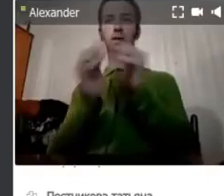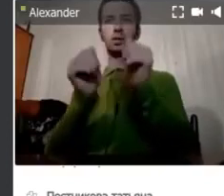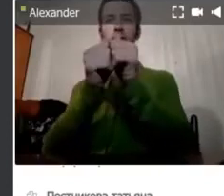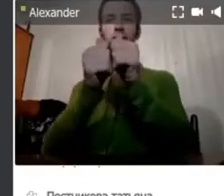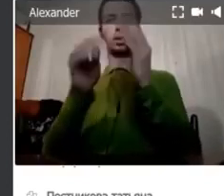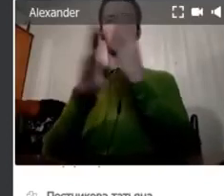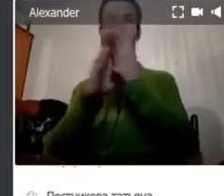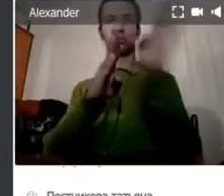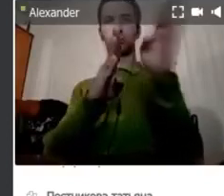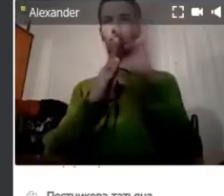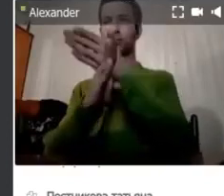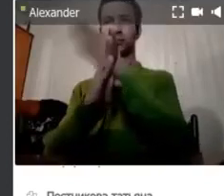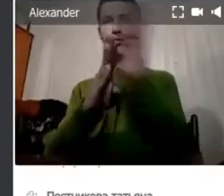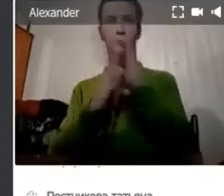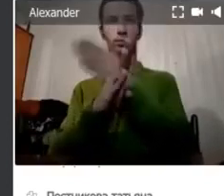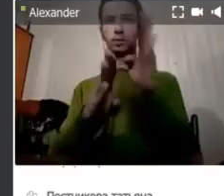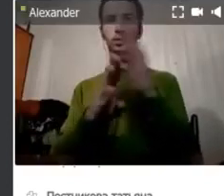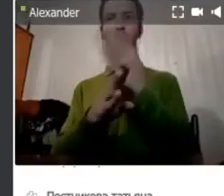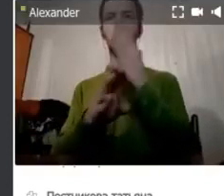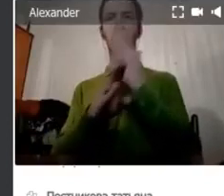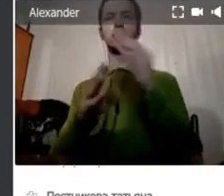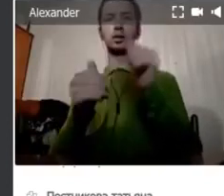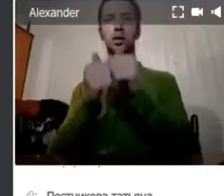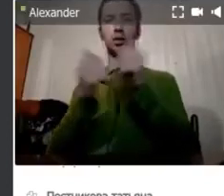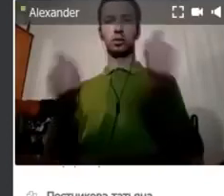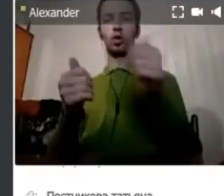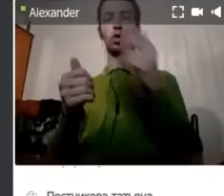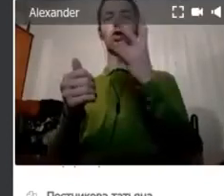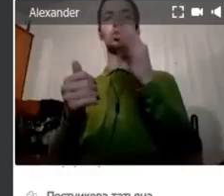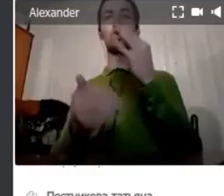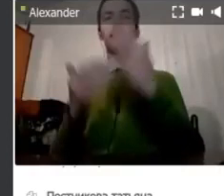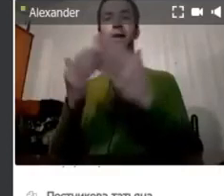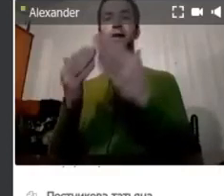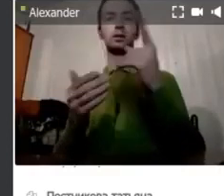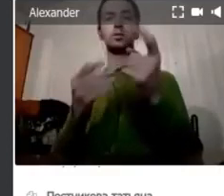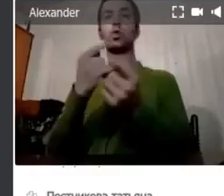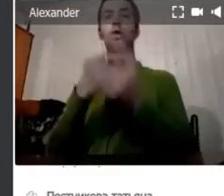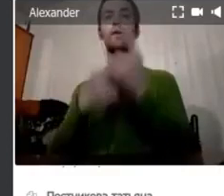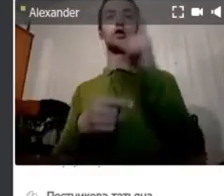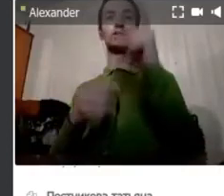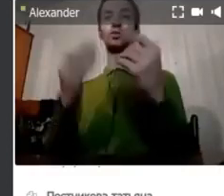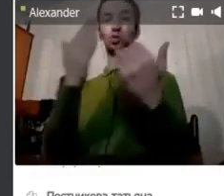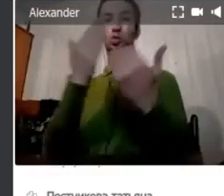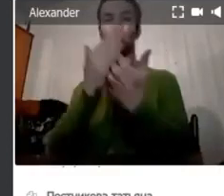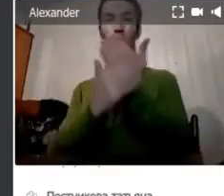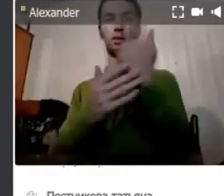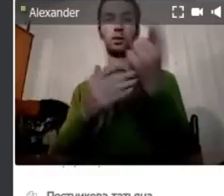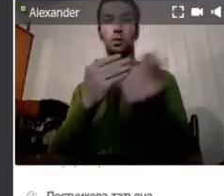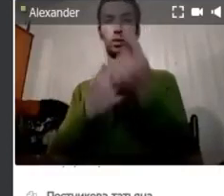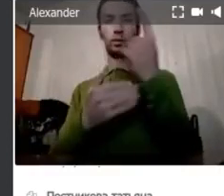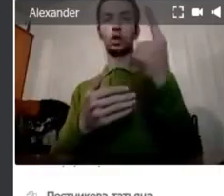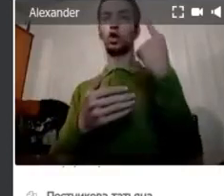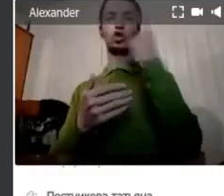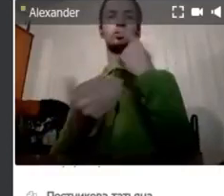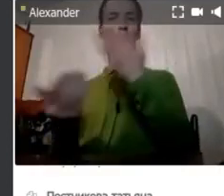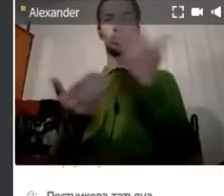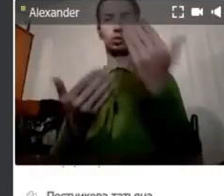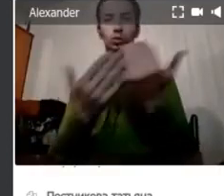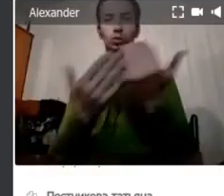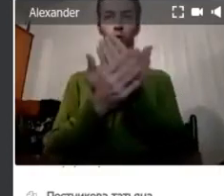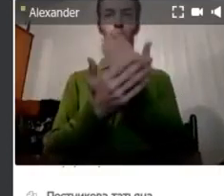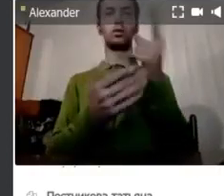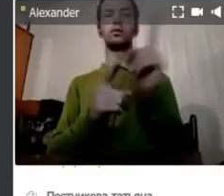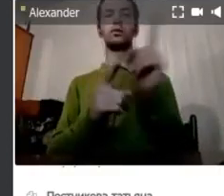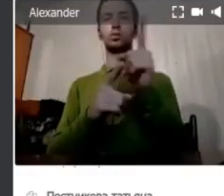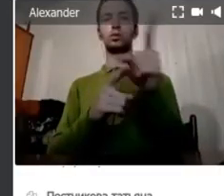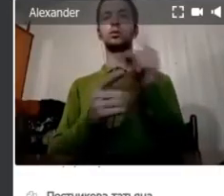работает. Вот. Соответственно, там могут быть в таблице и ваши лично приглашенные, и приглашенные